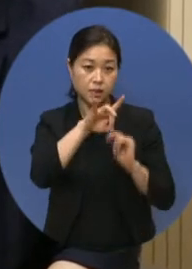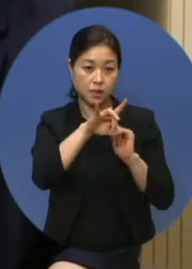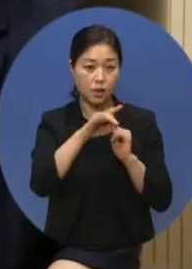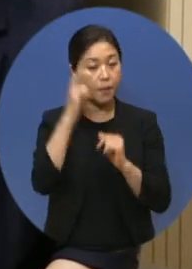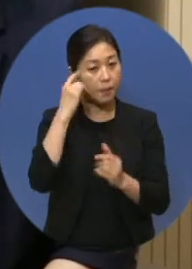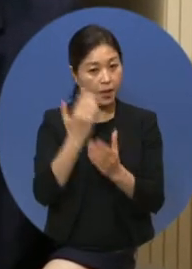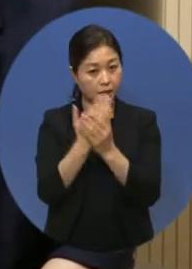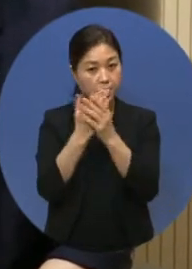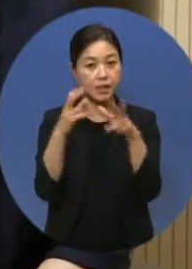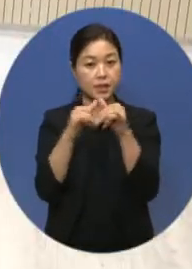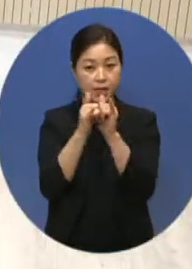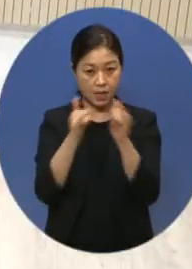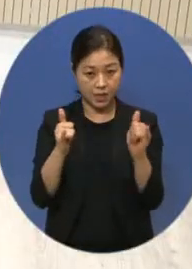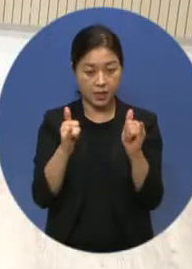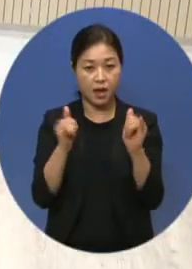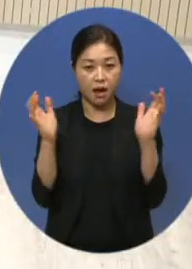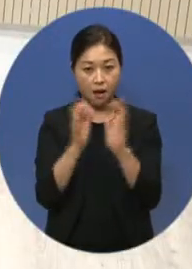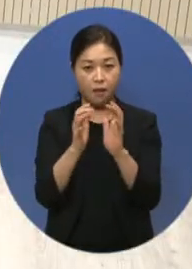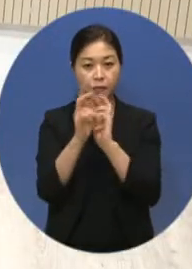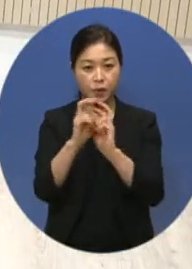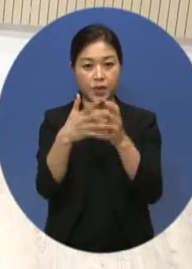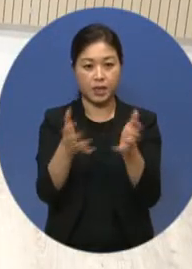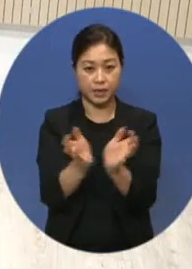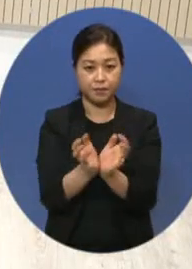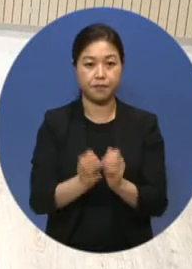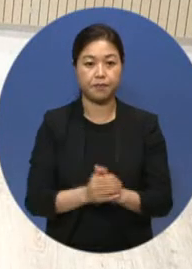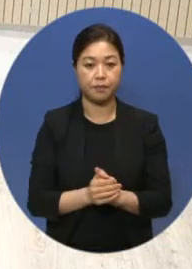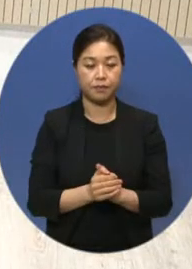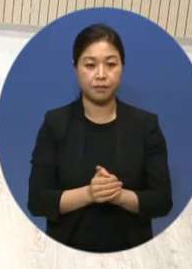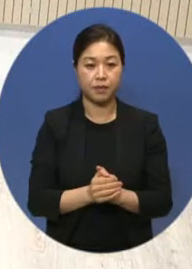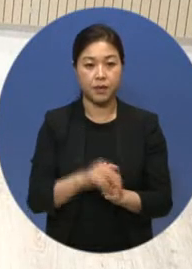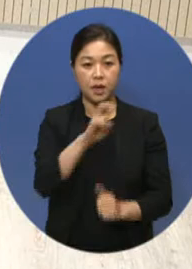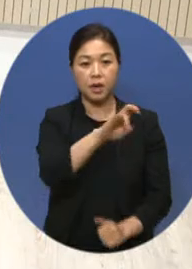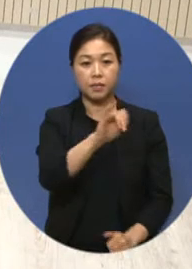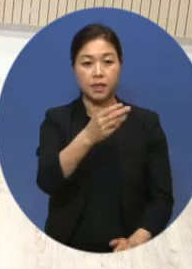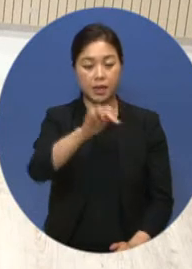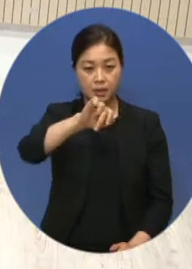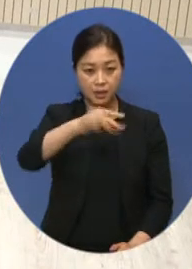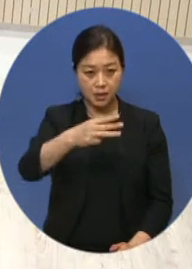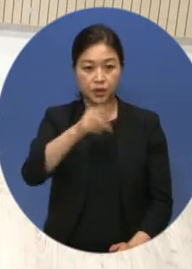앙상블입니다. 그 미라클 앙상블을 창단하시게 된 계기가 있나요?